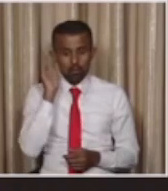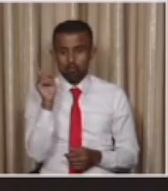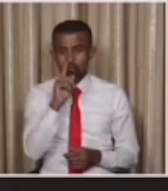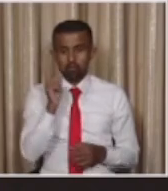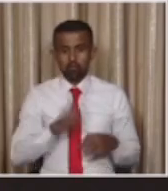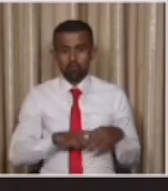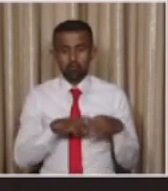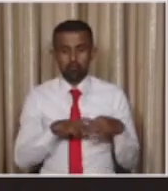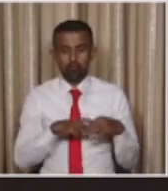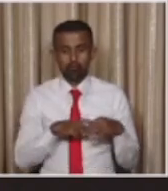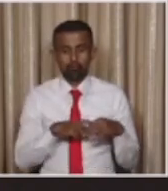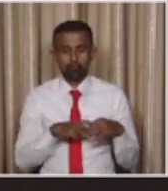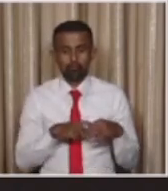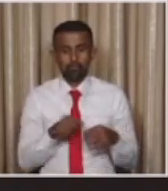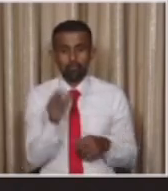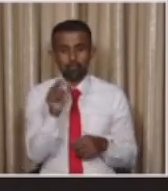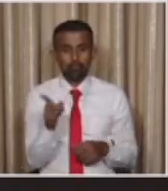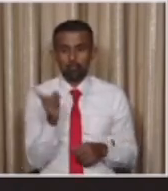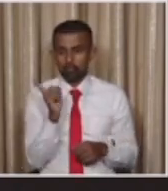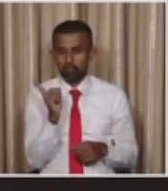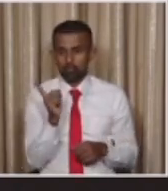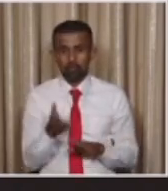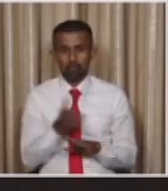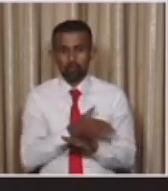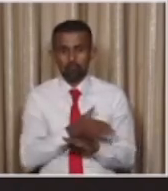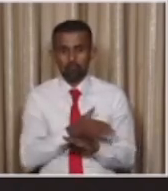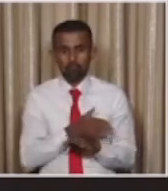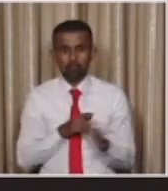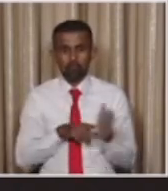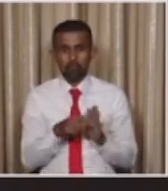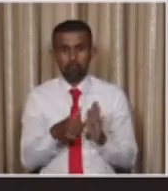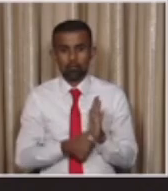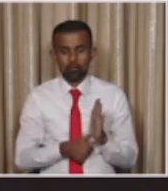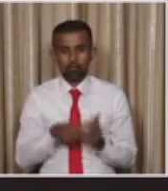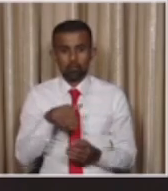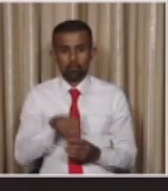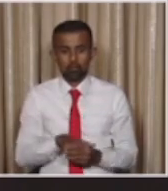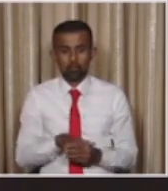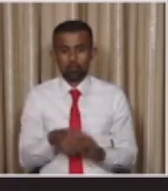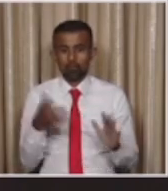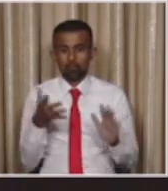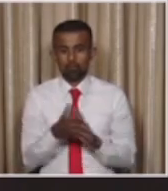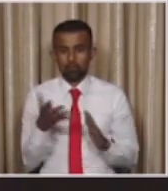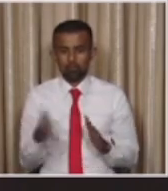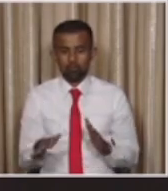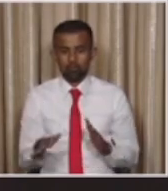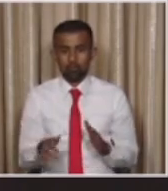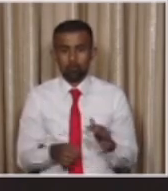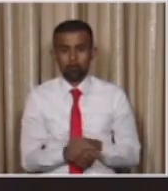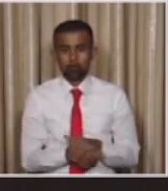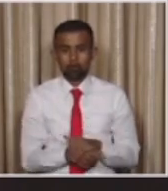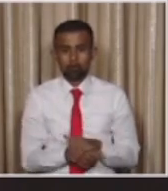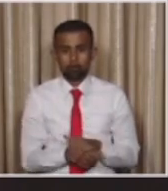ප්‍රශ්නේ විදියට, ඒ මිනිස්සුන්ට දඬුවම් කරන්න ඉස්සෙල්ලා පුරාවිද්‍යා පනත යටතේ ඒ වැරදි කරපු අල්ලස්